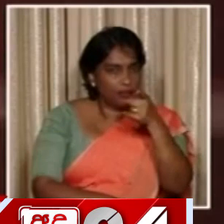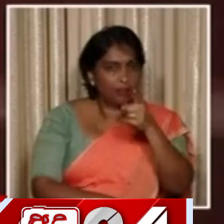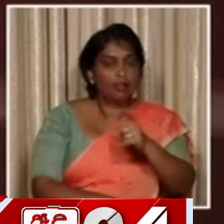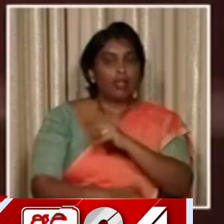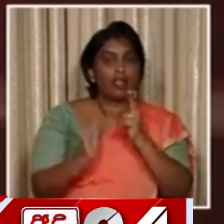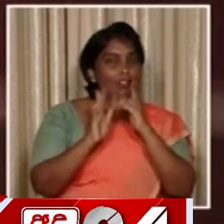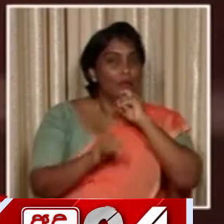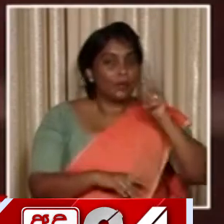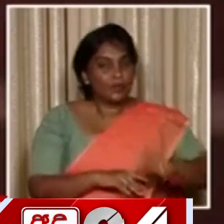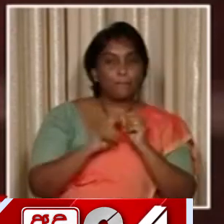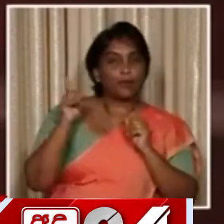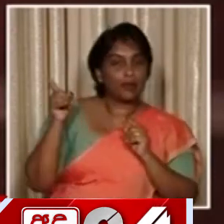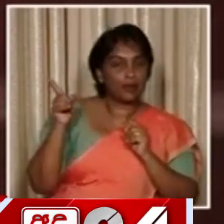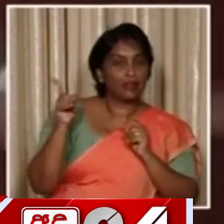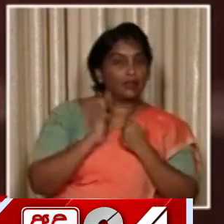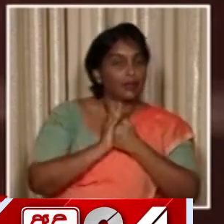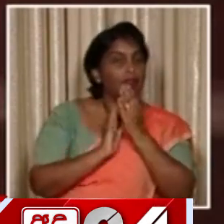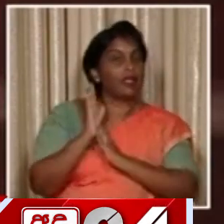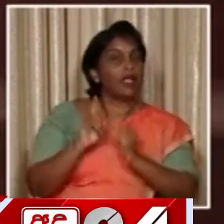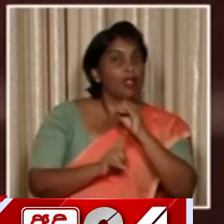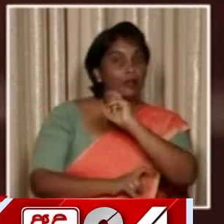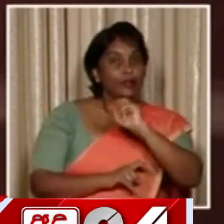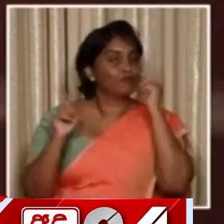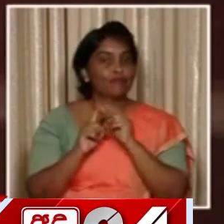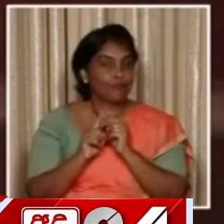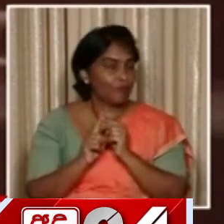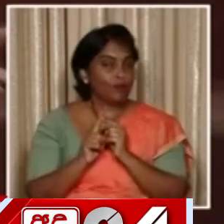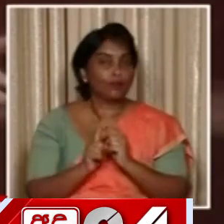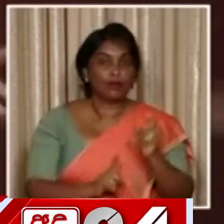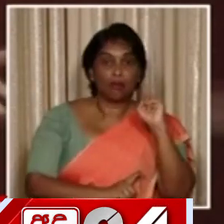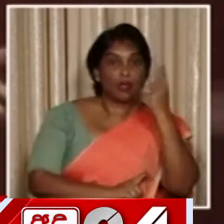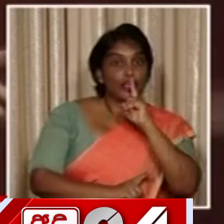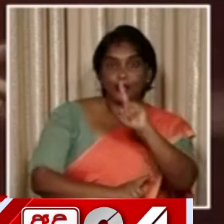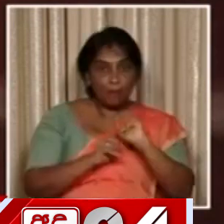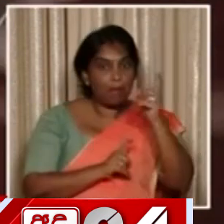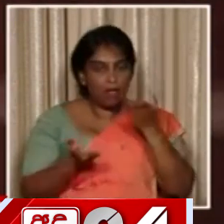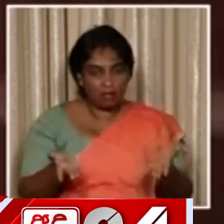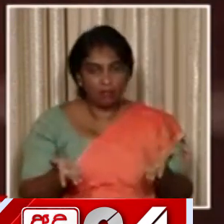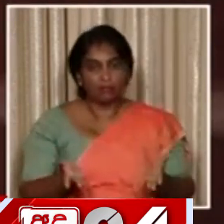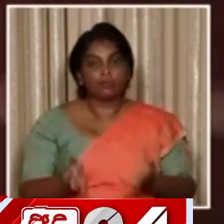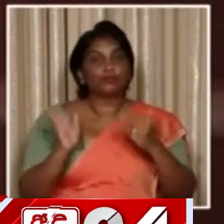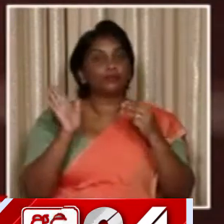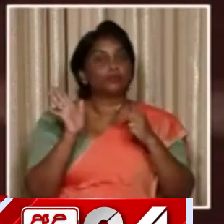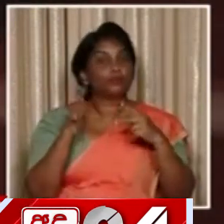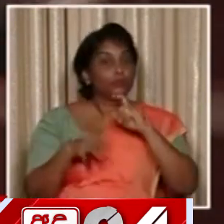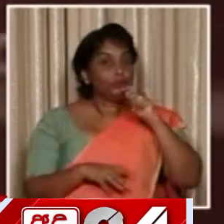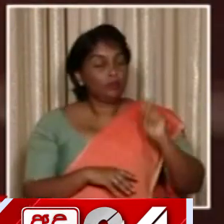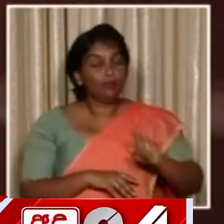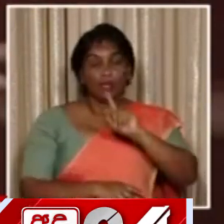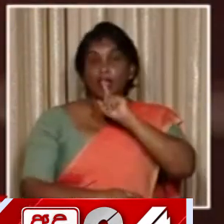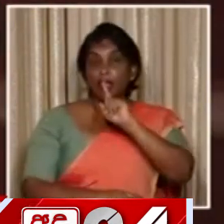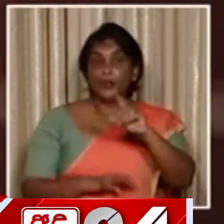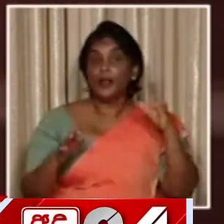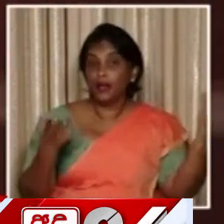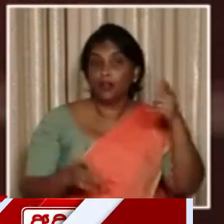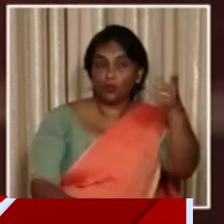නවාස් විනිසුරුතුමා පිල්ලයන් ගරු ඇමතිතුමාගේ නඩුව සම්බන්ධව නියෝගයක් දුන්නේ නැහැ කියලා ඔබතුමා කිව්වේ නැද්ද? නවාස් විනිසුරුතුමා එහෙම තීන්දුවක් දීලා නැති